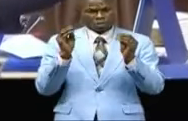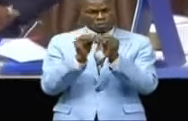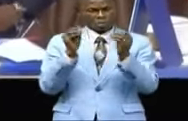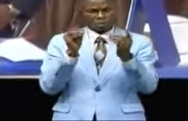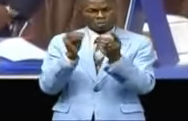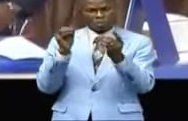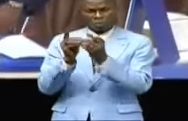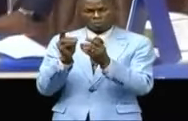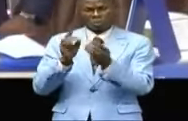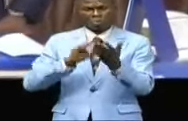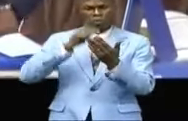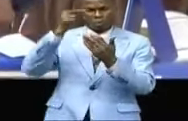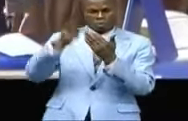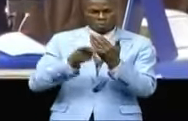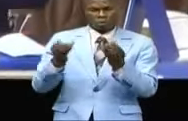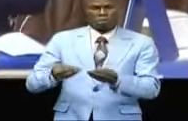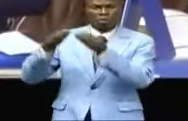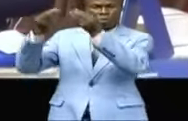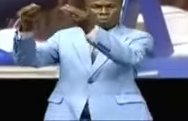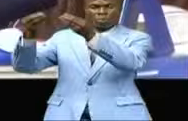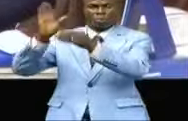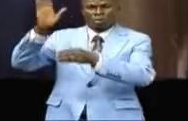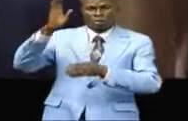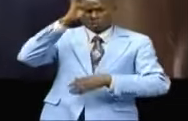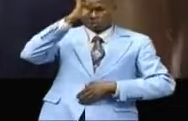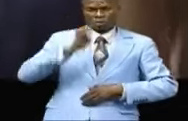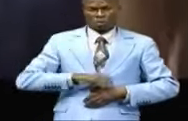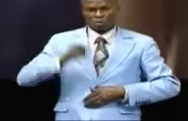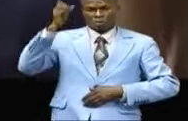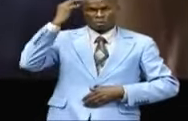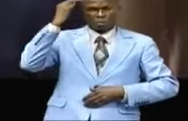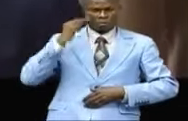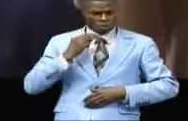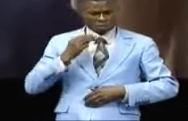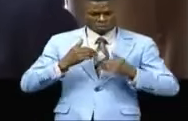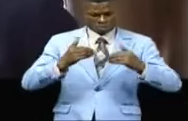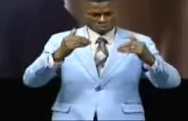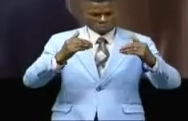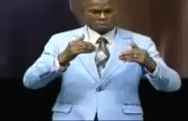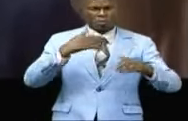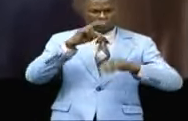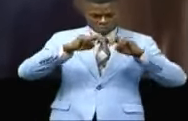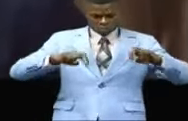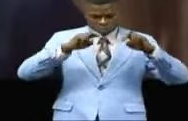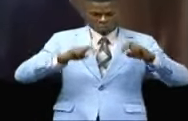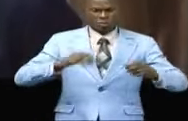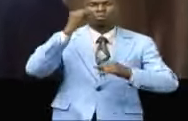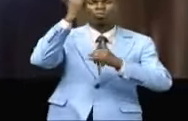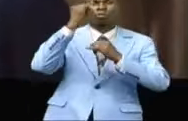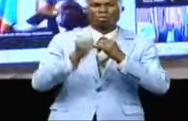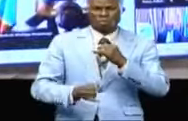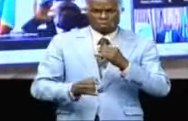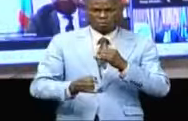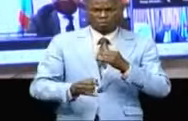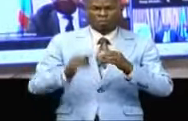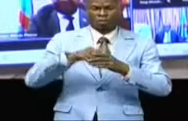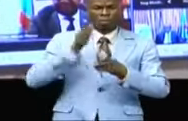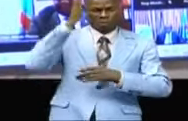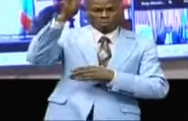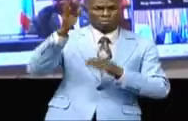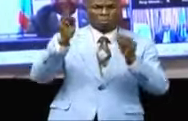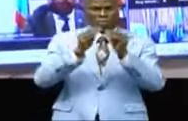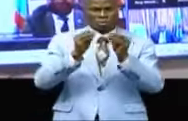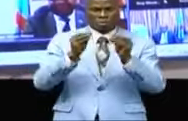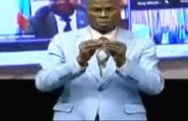consultation, le projet sera transmis à Son Excellence Monsieur le Premier ministre pour la poursuite du processus et sa finalisation au cours de la prochaine